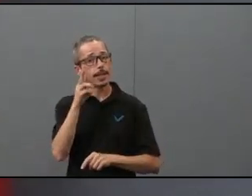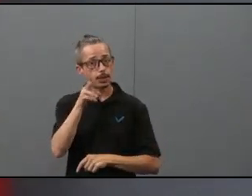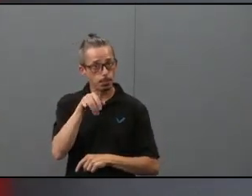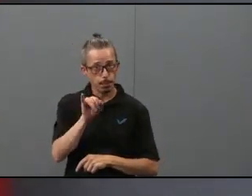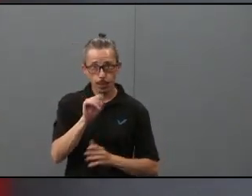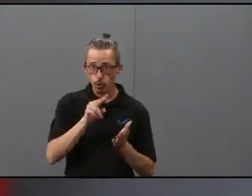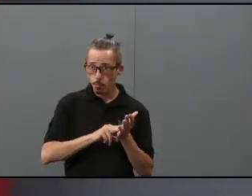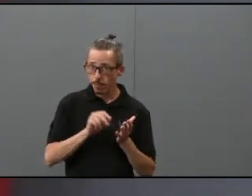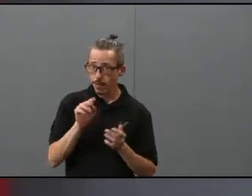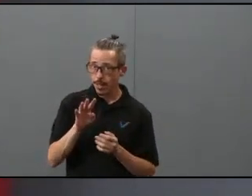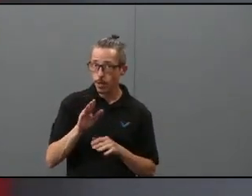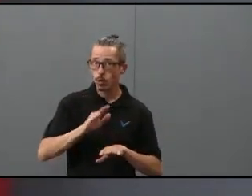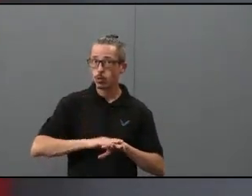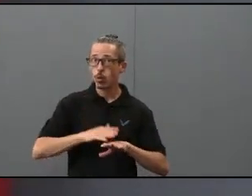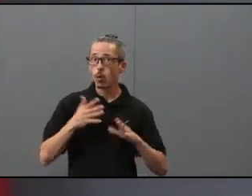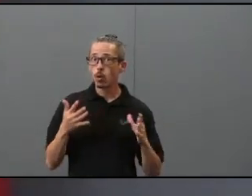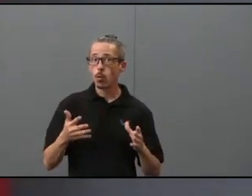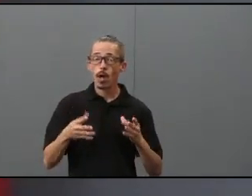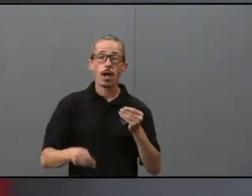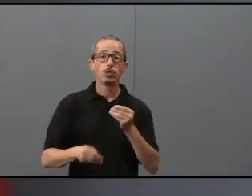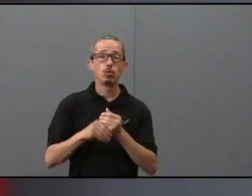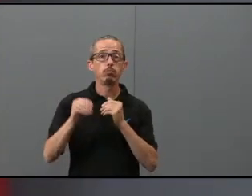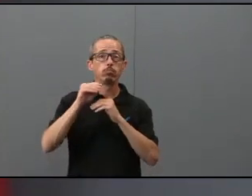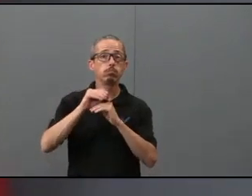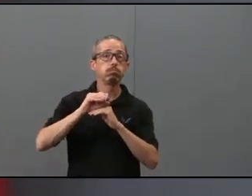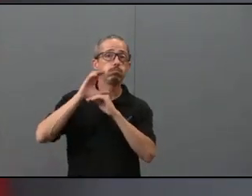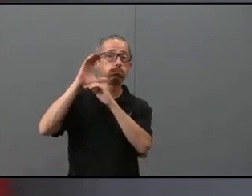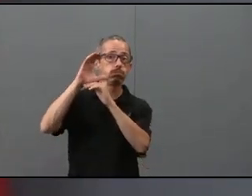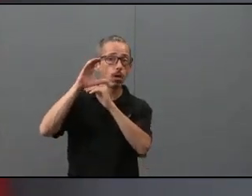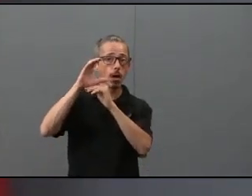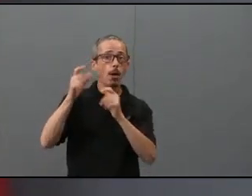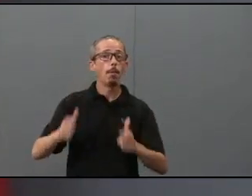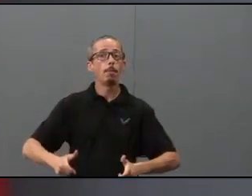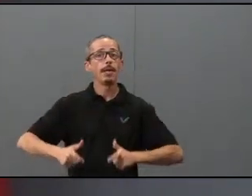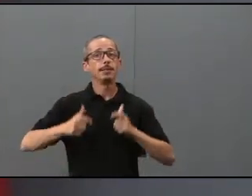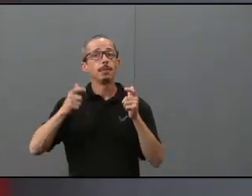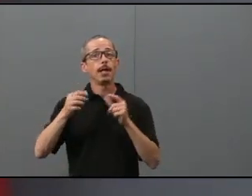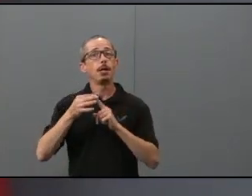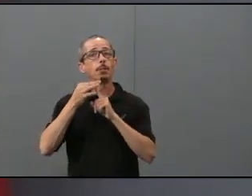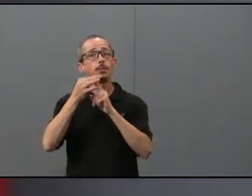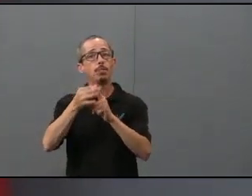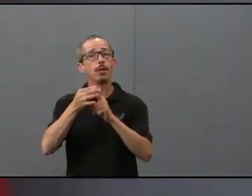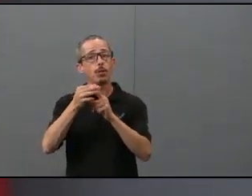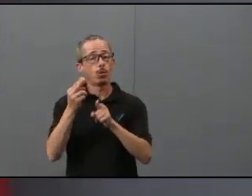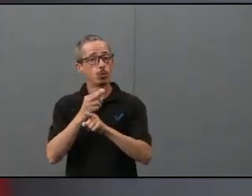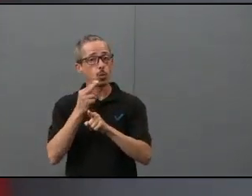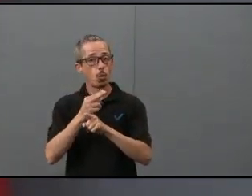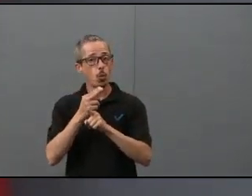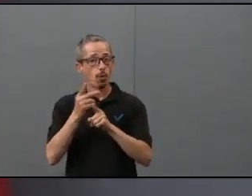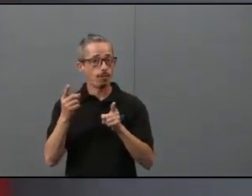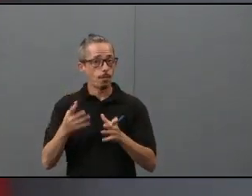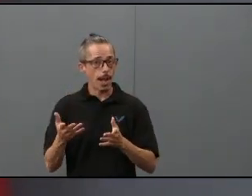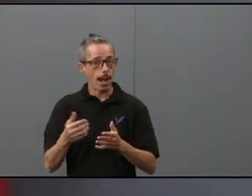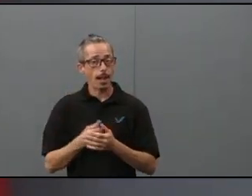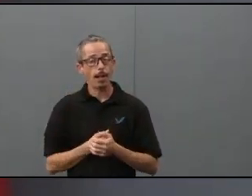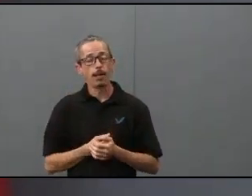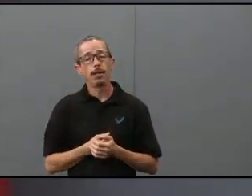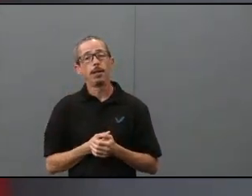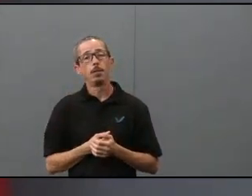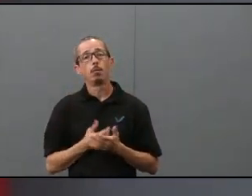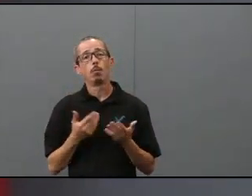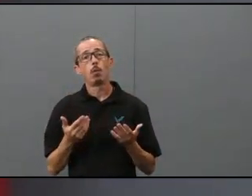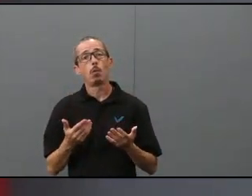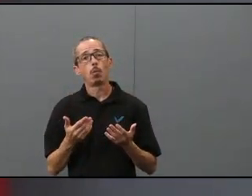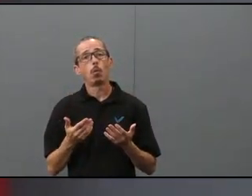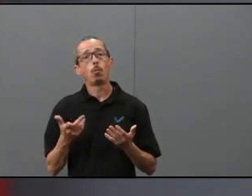2024 concernant l'ajout d'un étage supplémentaire au bâtiment principal à usage habitation unifamiliale